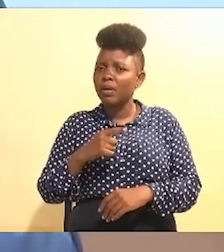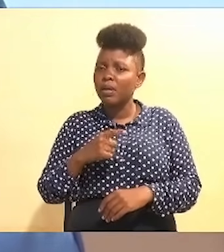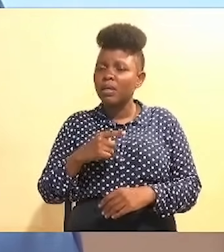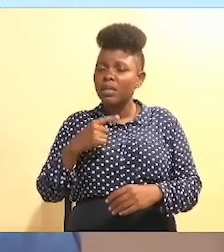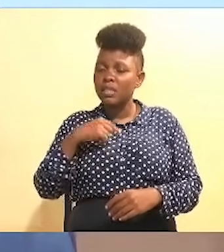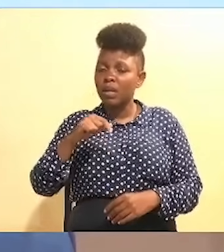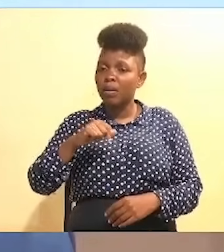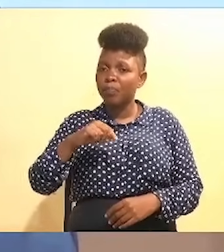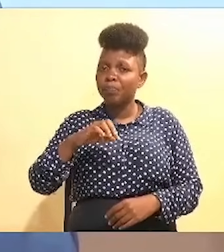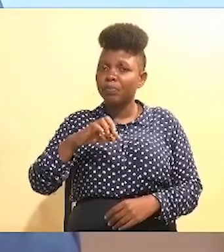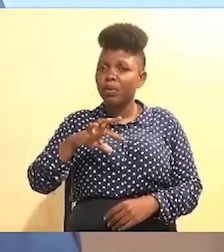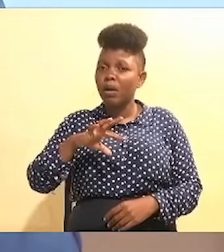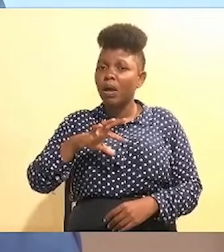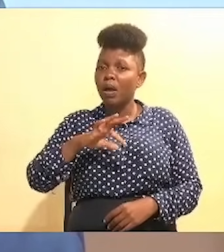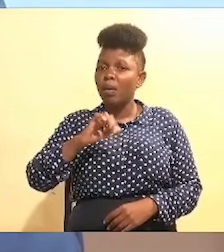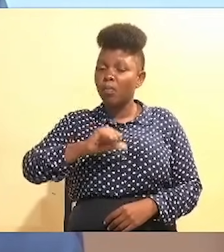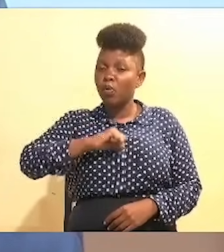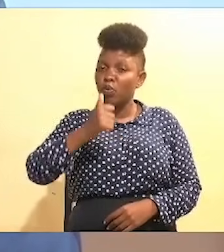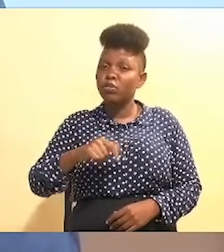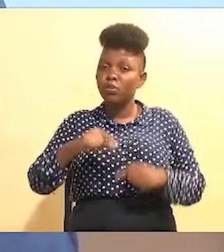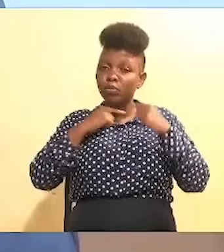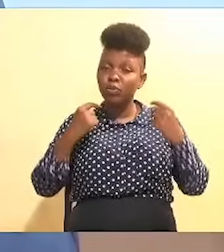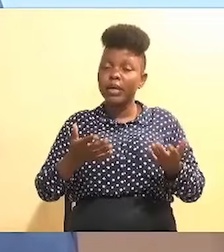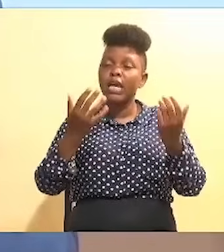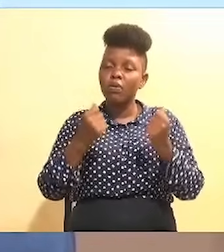kuomba, alafu nitakuja kumalizia hapo baadaye.